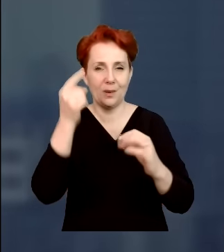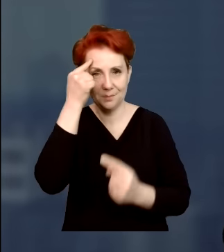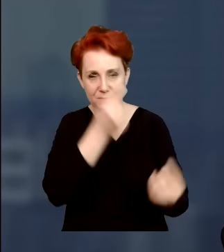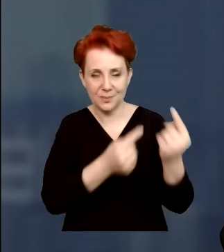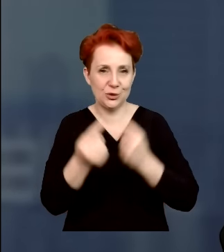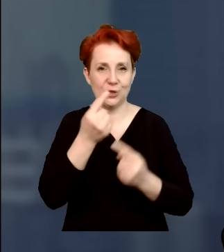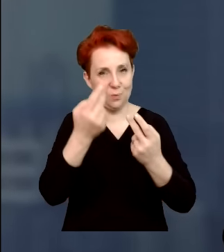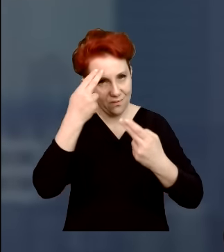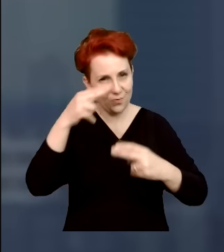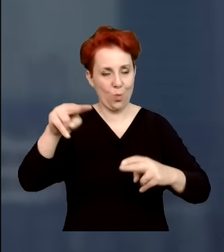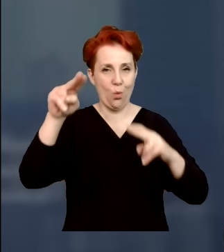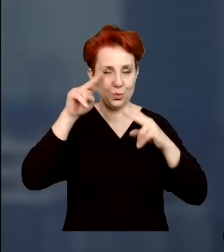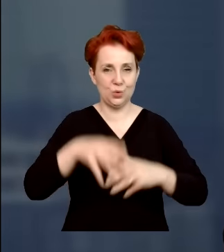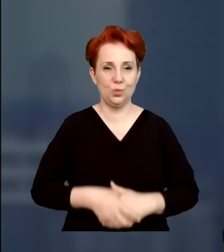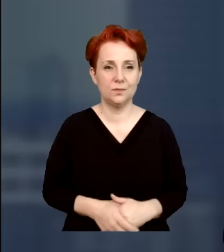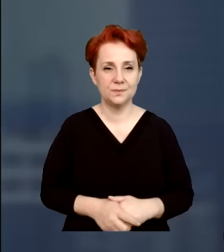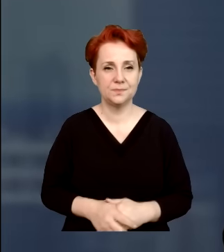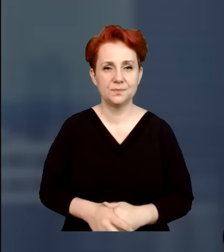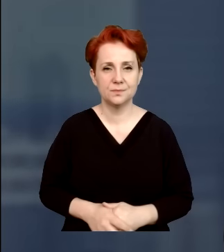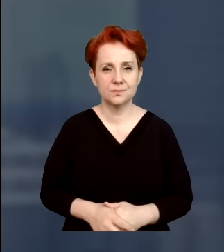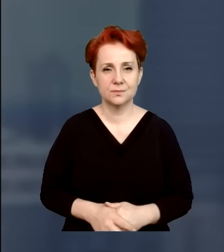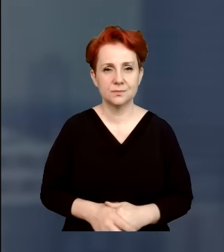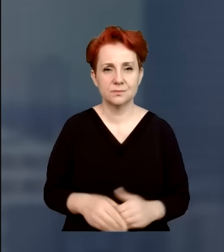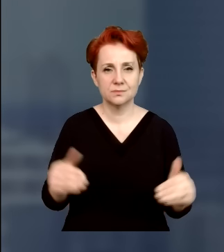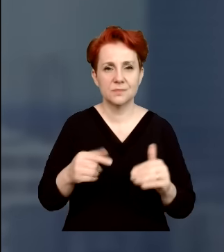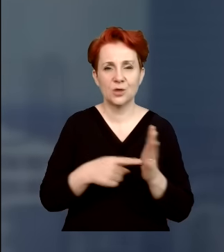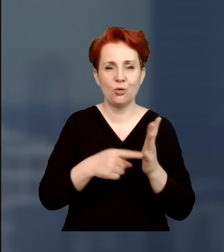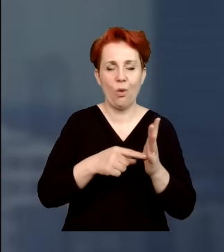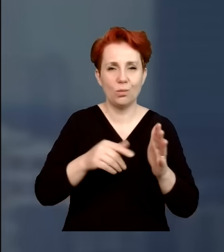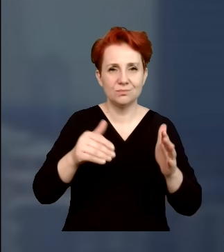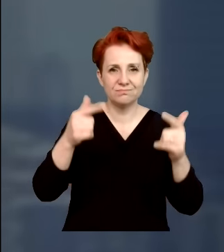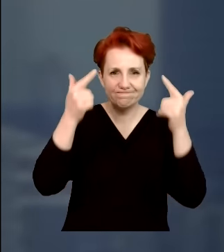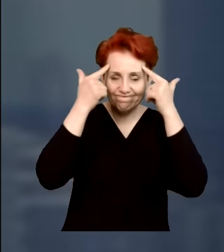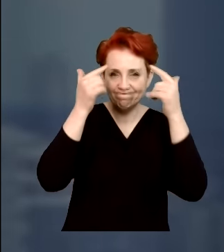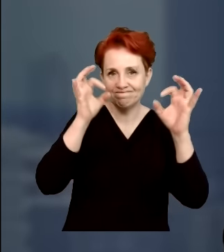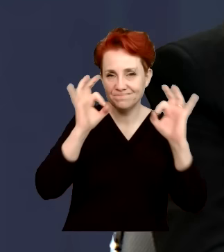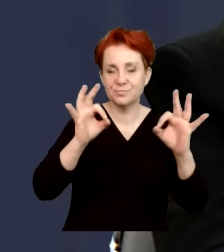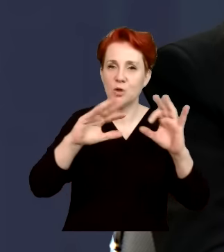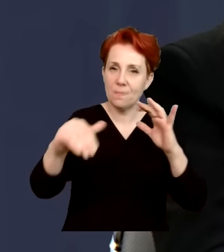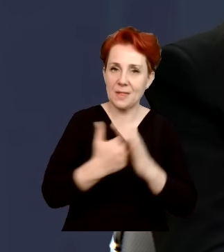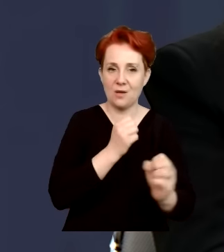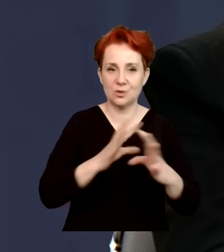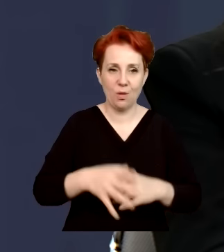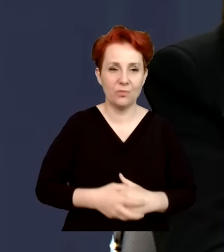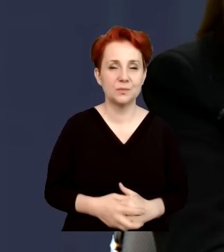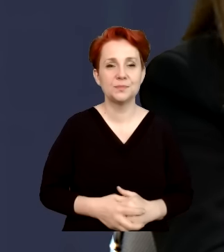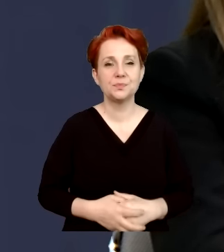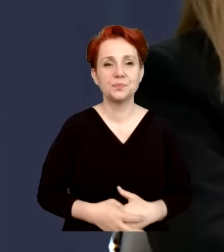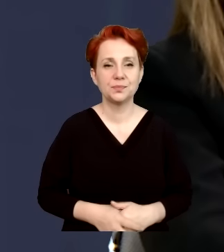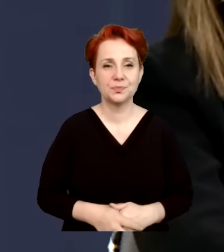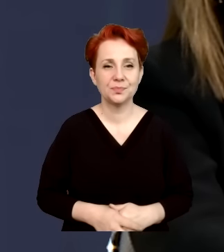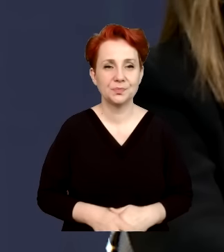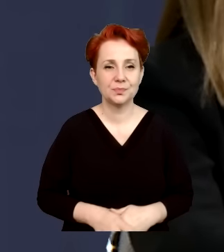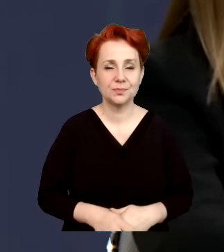wrócił i tak dalej. Żeby może ten zdrowy rozsądek narodził się na nowo. Zmartwychwstał. Życia.